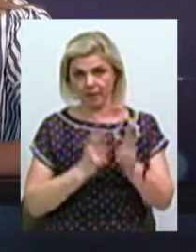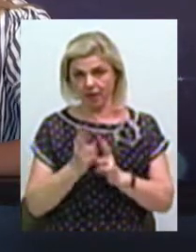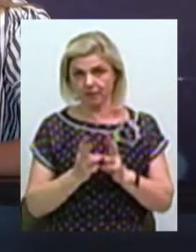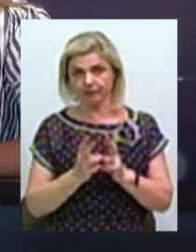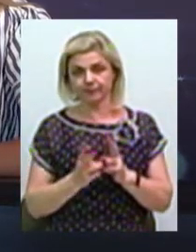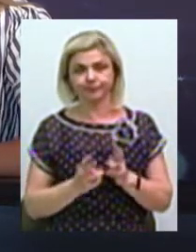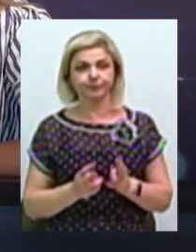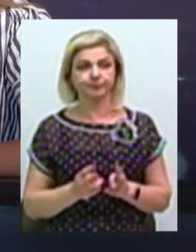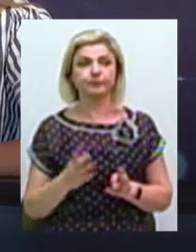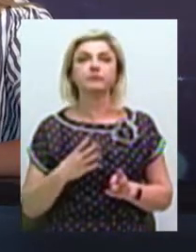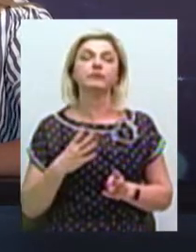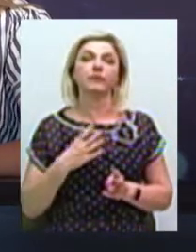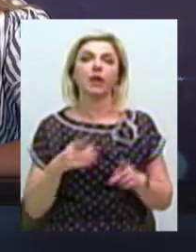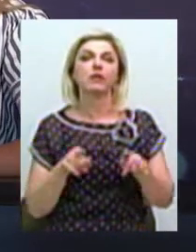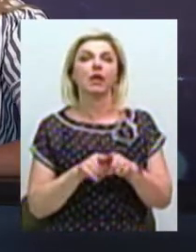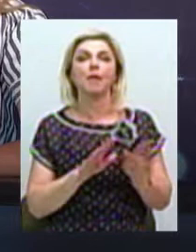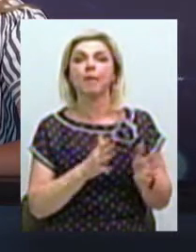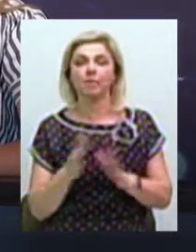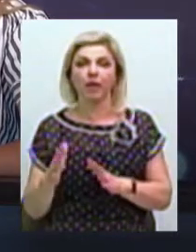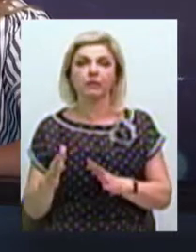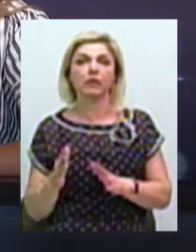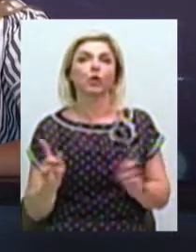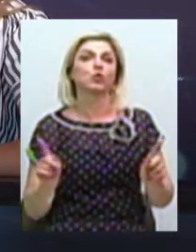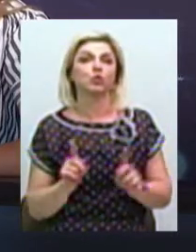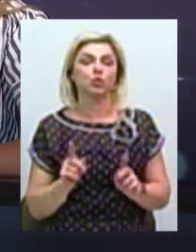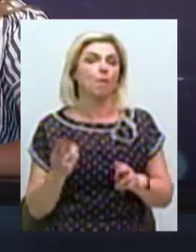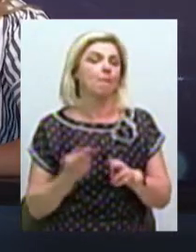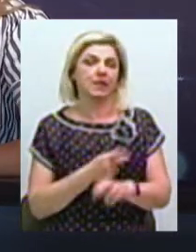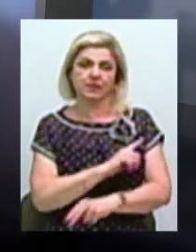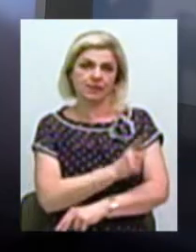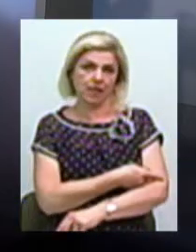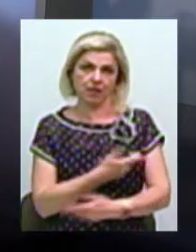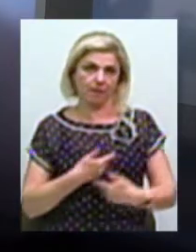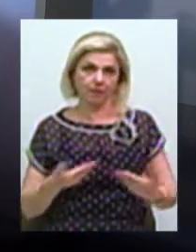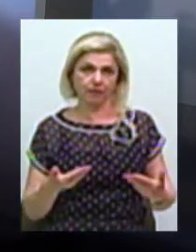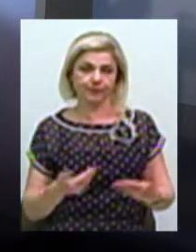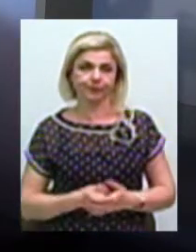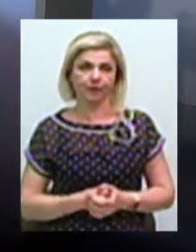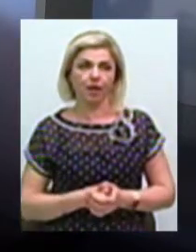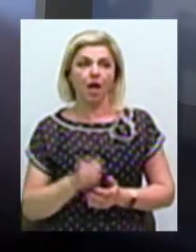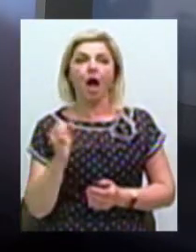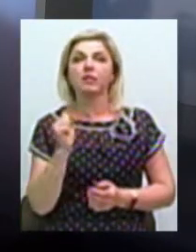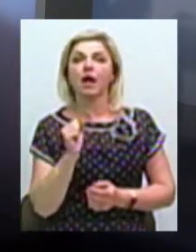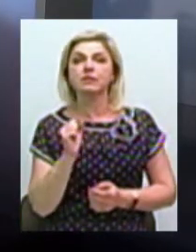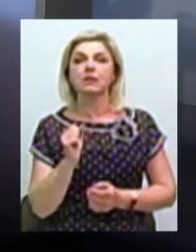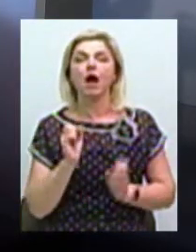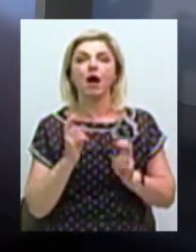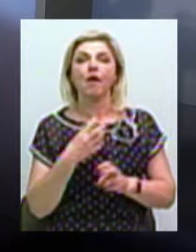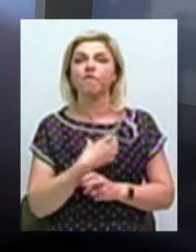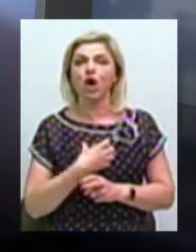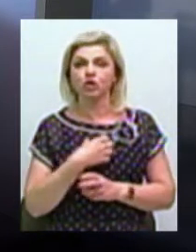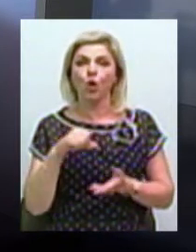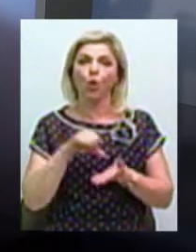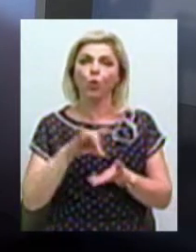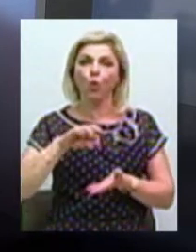ну, бывают такие моменты, конечно, что мы бессильны. Анастасія, будь ласка, наскільки важлива роль рідних